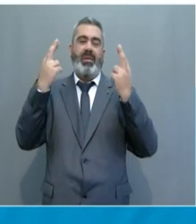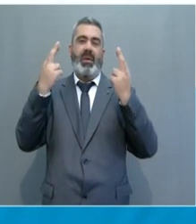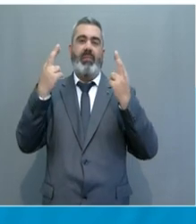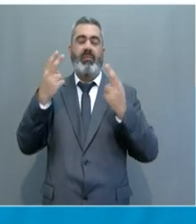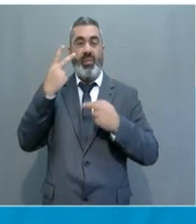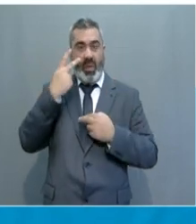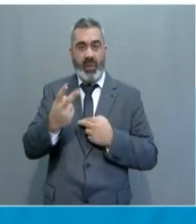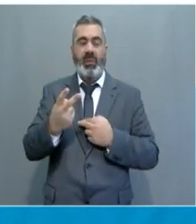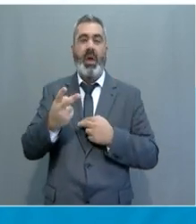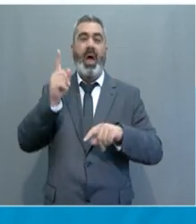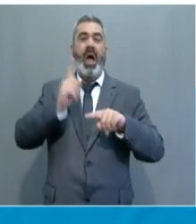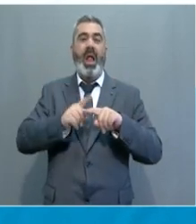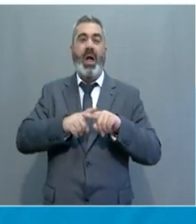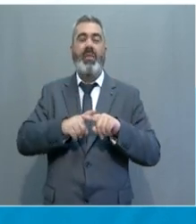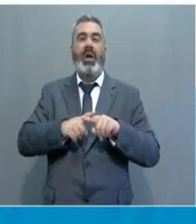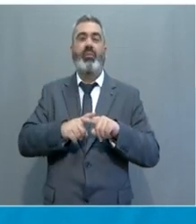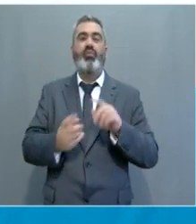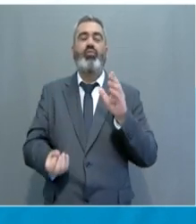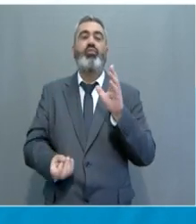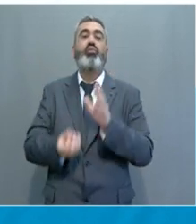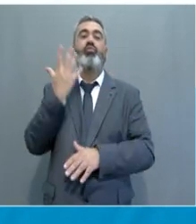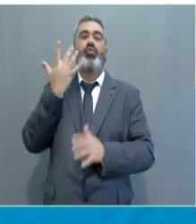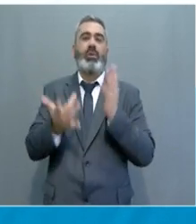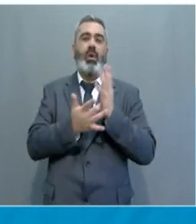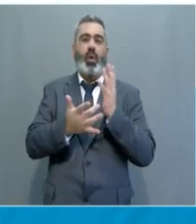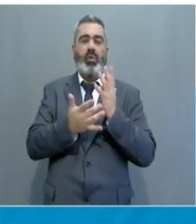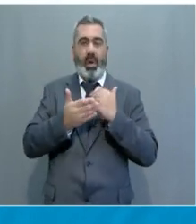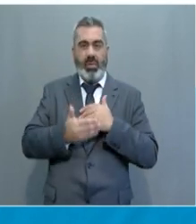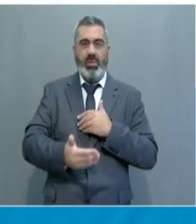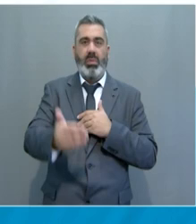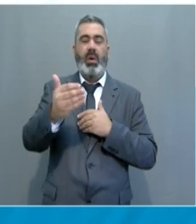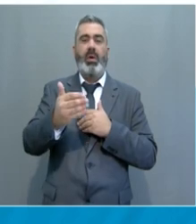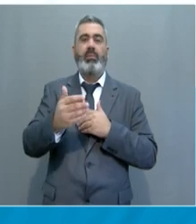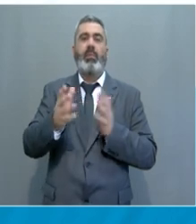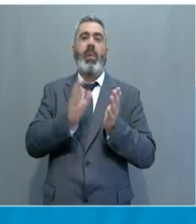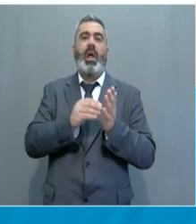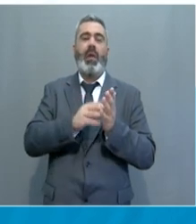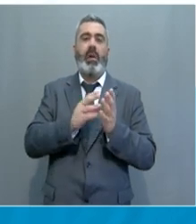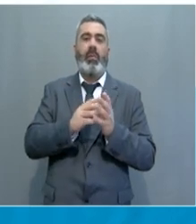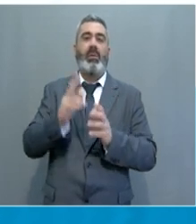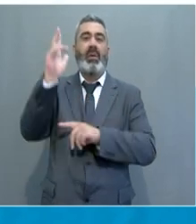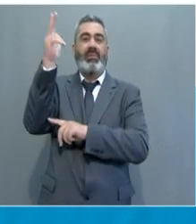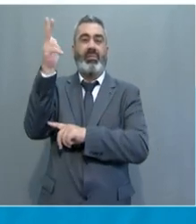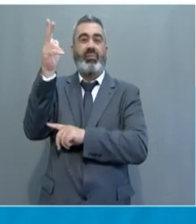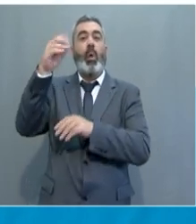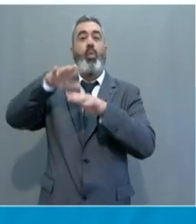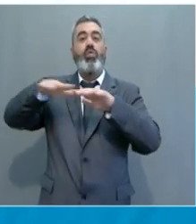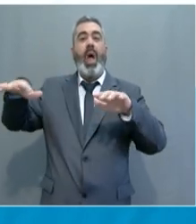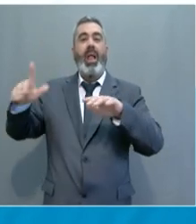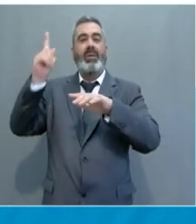θα υιοθετήσει νέες καινοτόμες τεχνολογίες, όπως τα αιωλικά στη θάλασσα. Είμαστε έτοιμοι